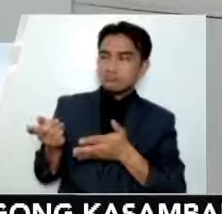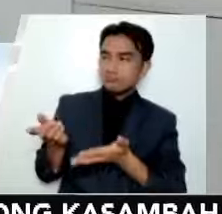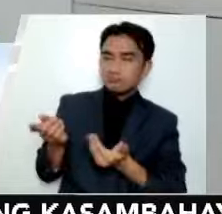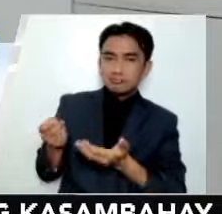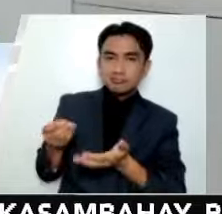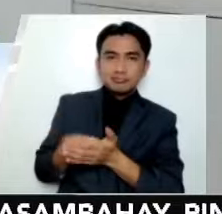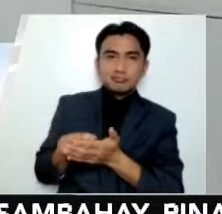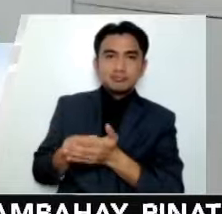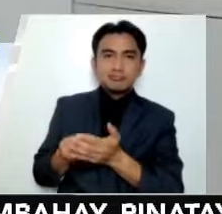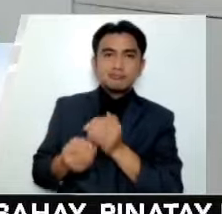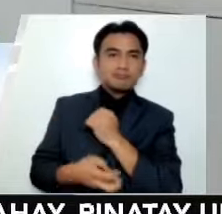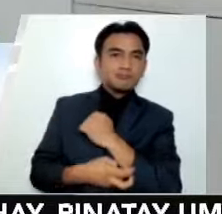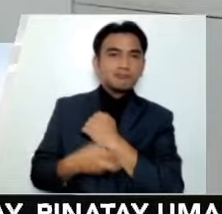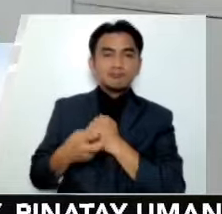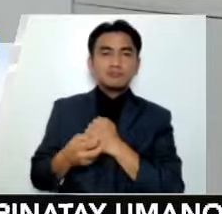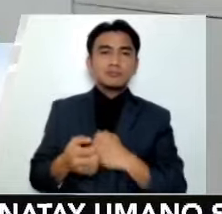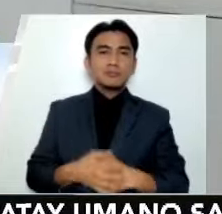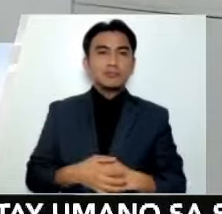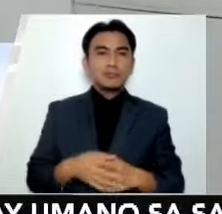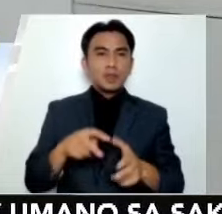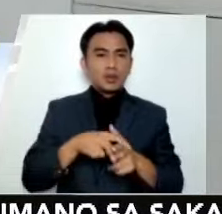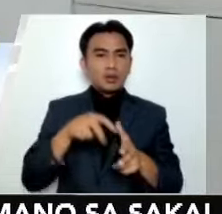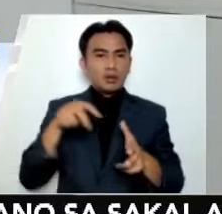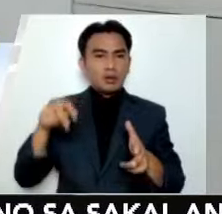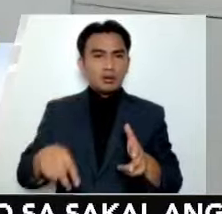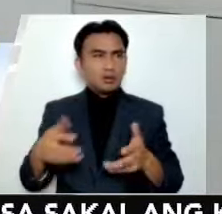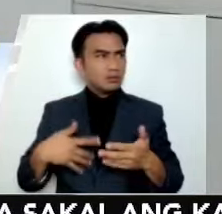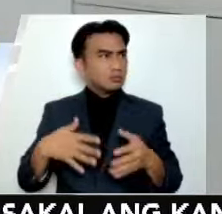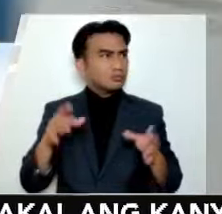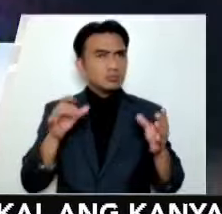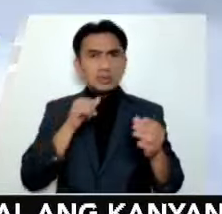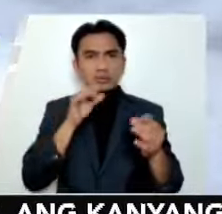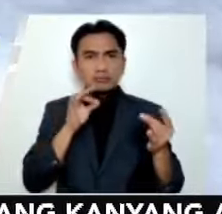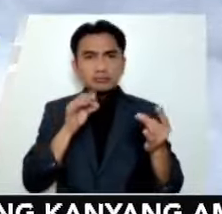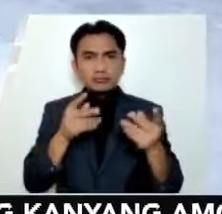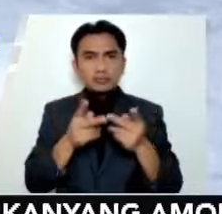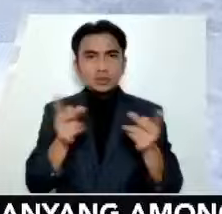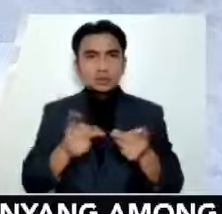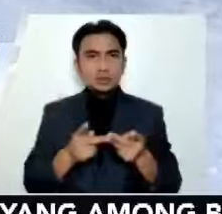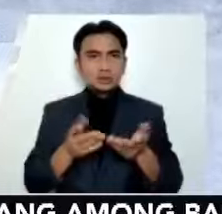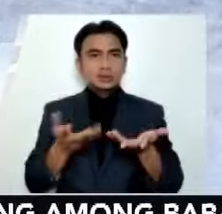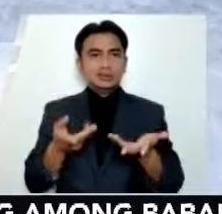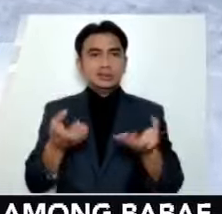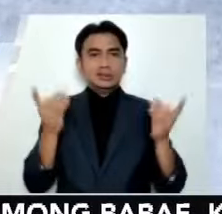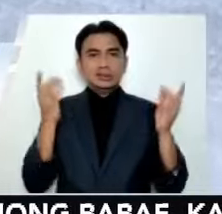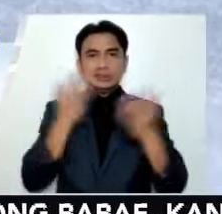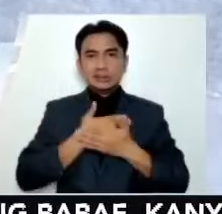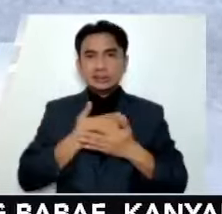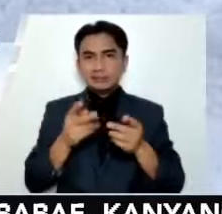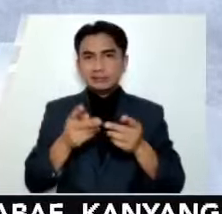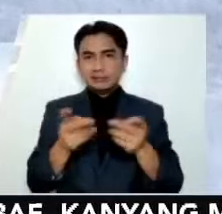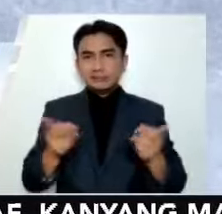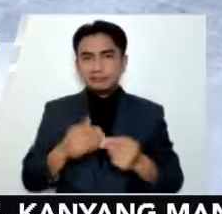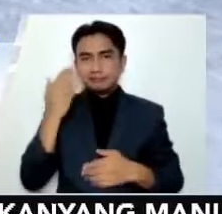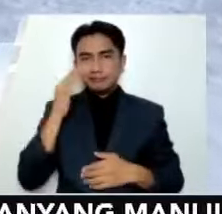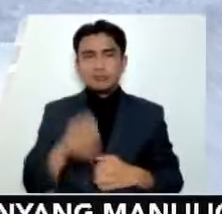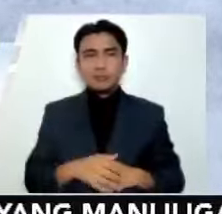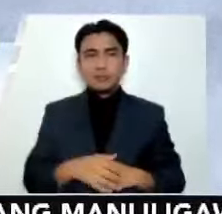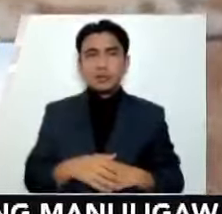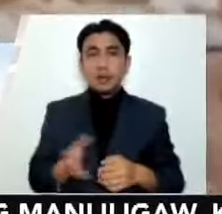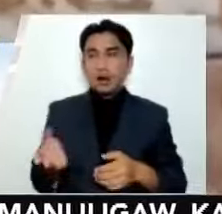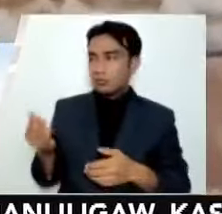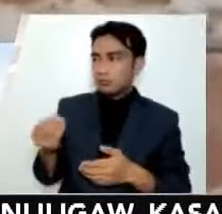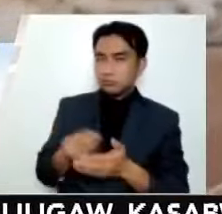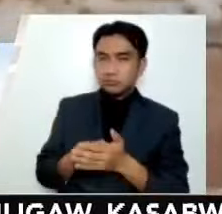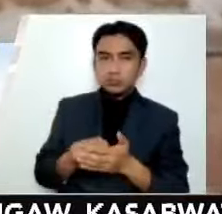sa hindi ako familiar na lugar. Madilim po siyang area. Pagkakuha ng handbag na may pera, mga ID at debit